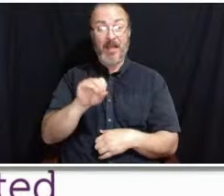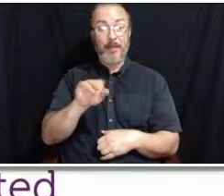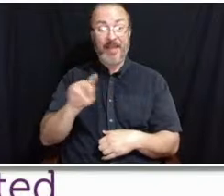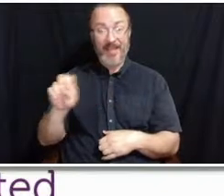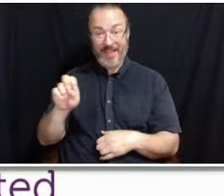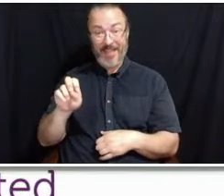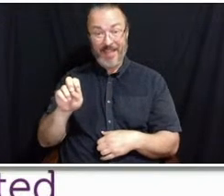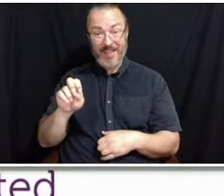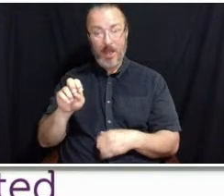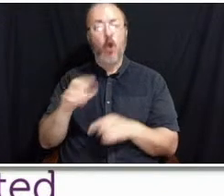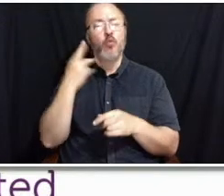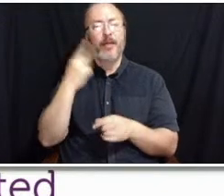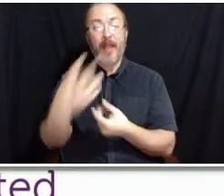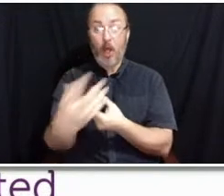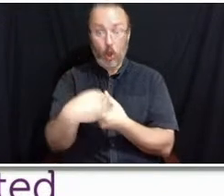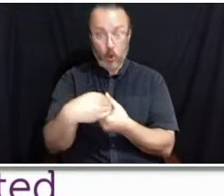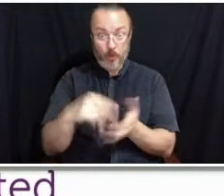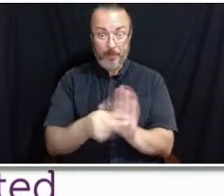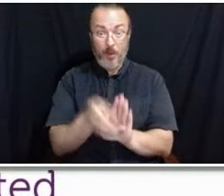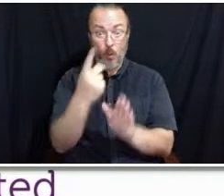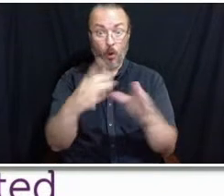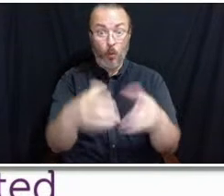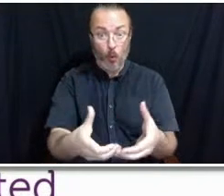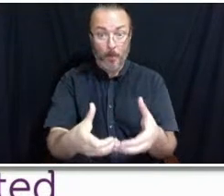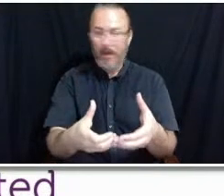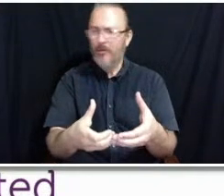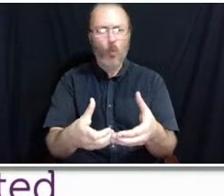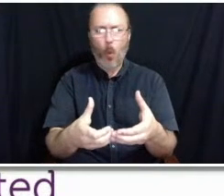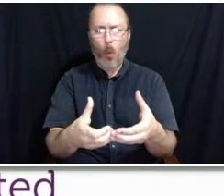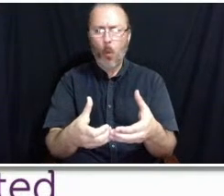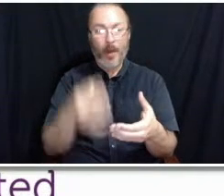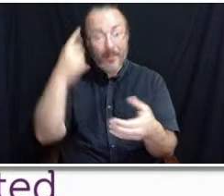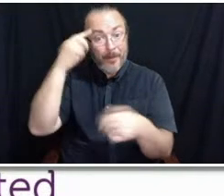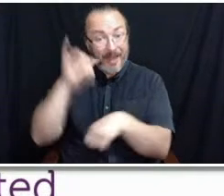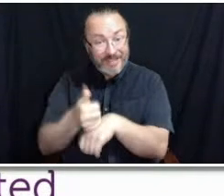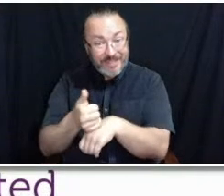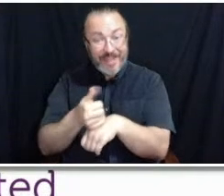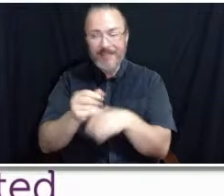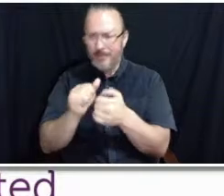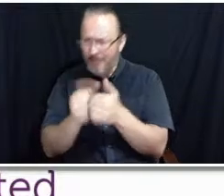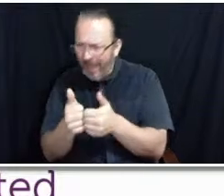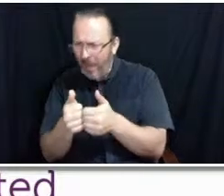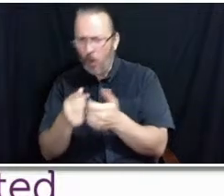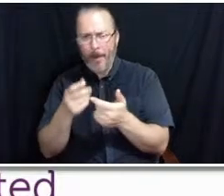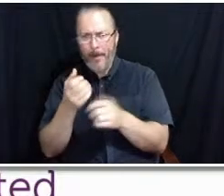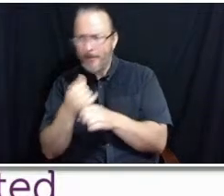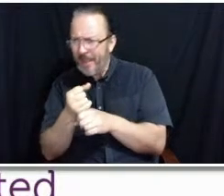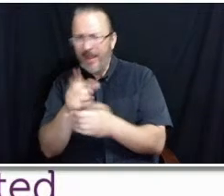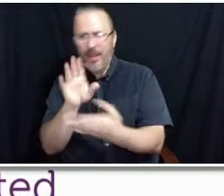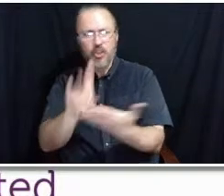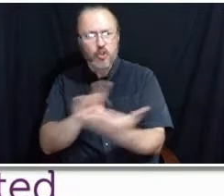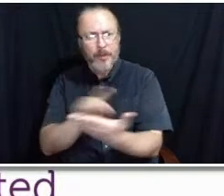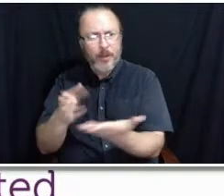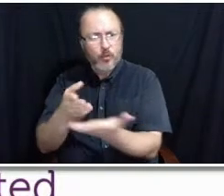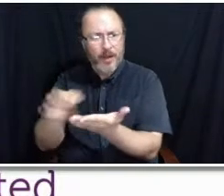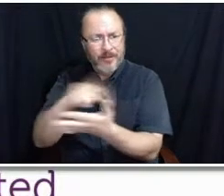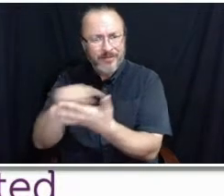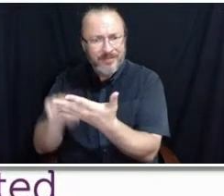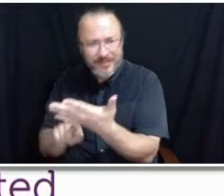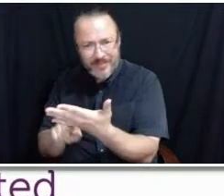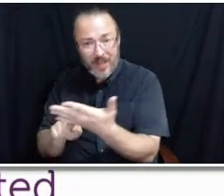que l'inclusion ne concerne pas seulement un groupe, c'est une question d'état d'esprit, les mécanismes qui produisent la discrimination et le